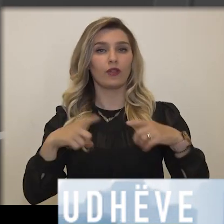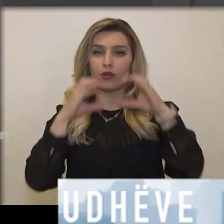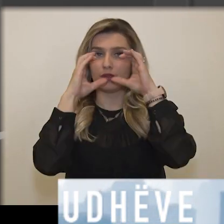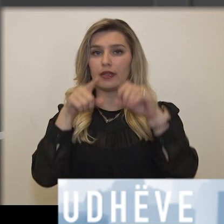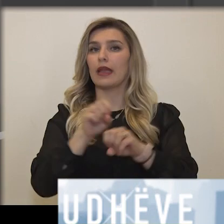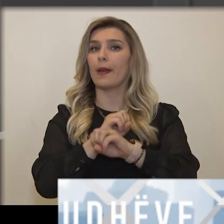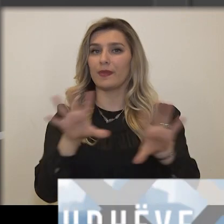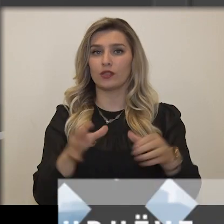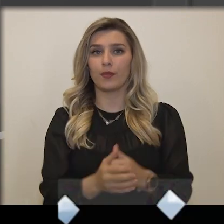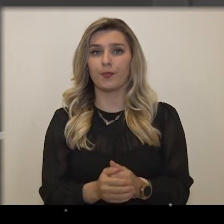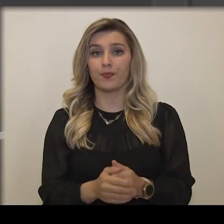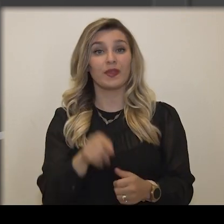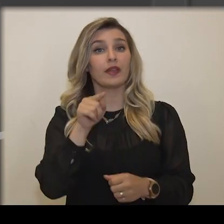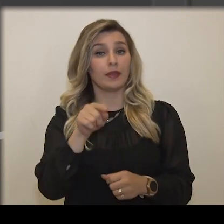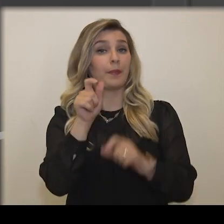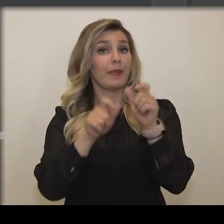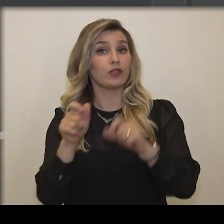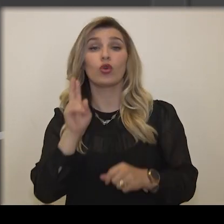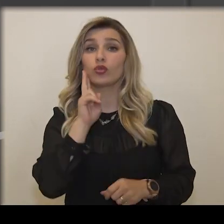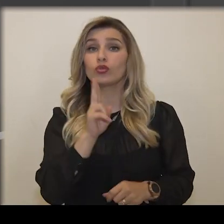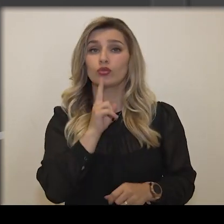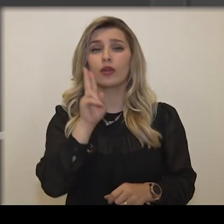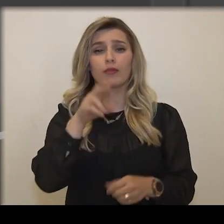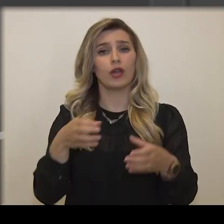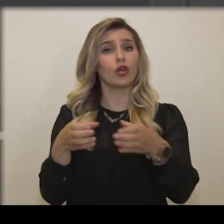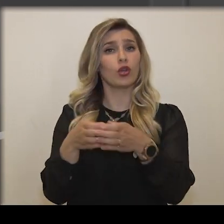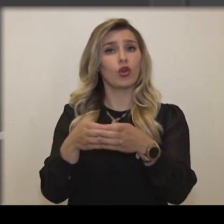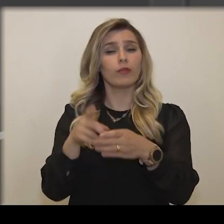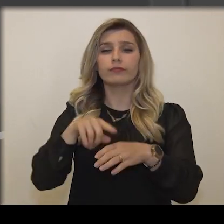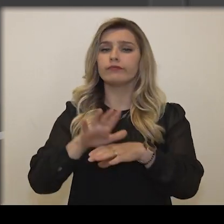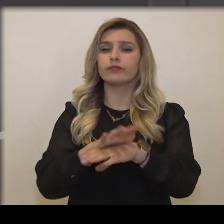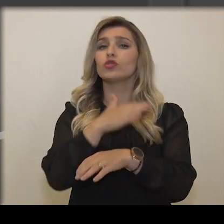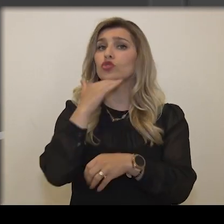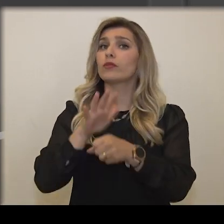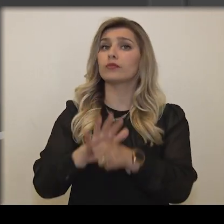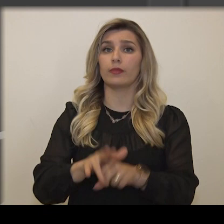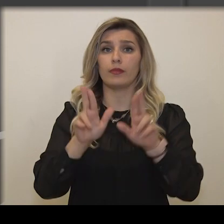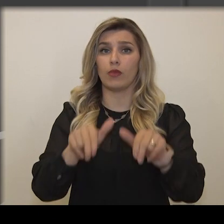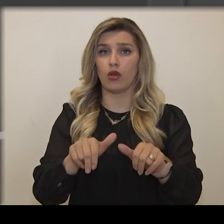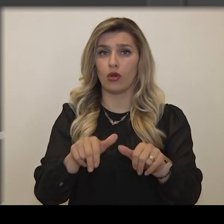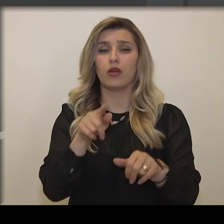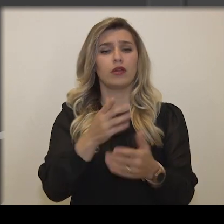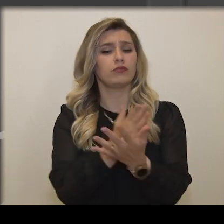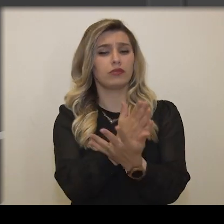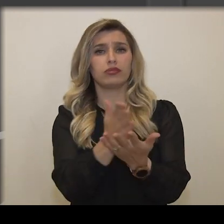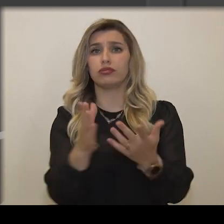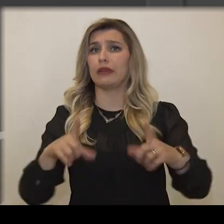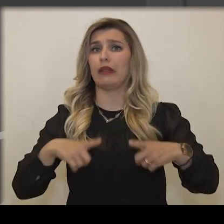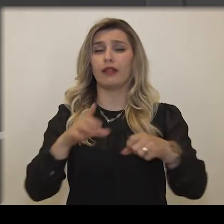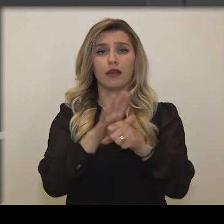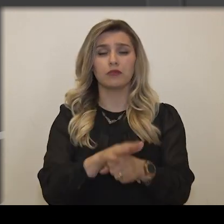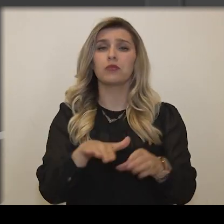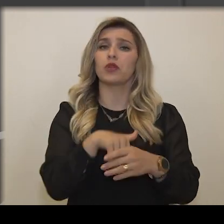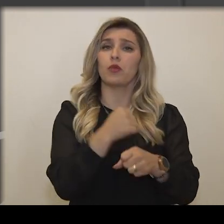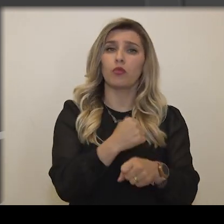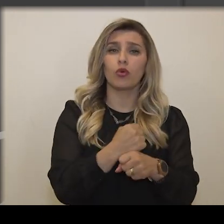Udhëve. Personat e shurdhër janë njëri nga grupet që ndjejnë marginalizimin. Ata diskriminohen në shumë fusha, përfshirë